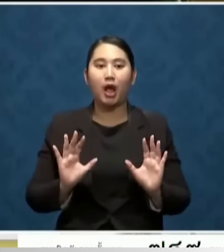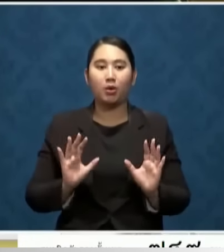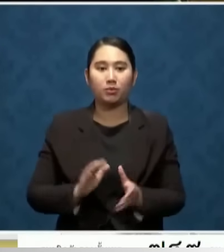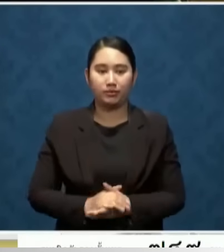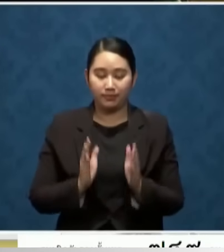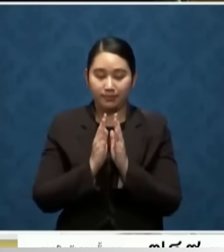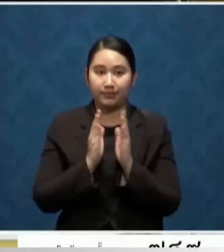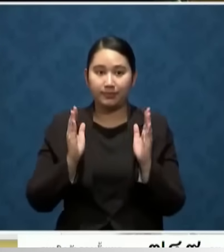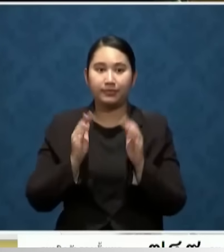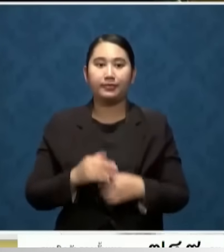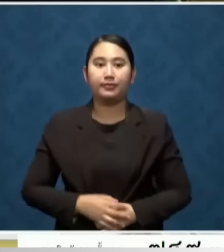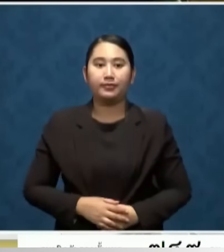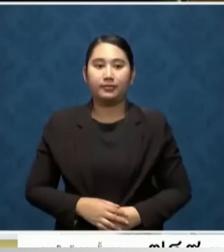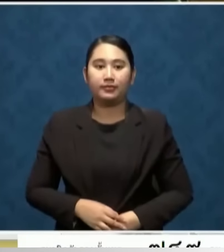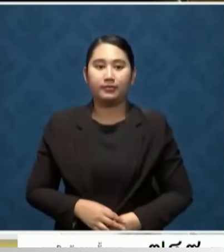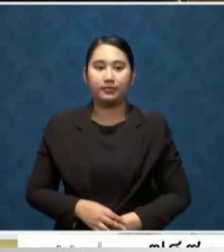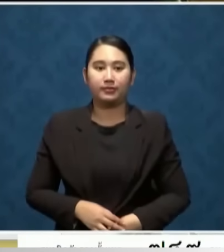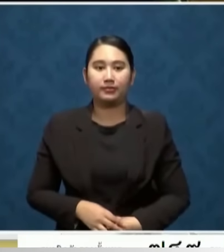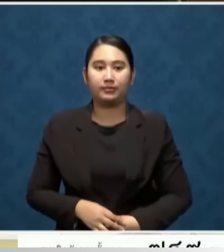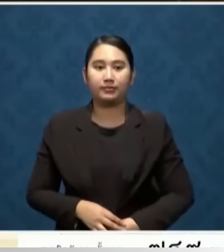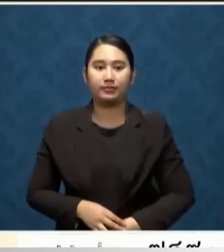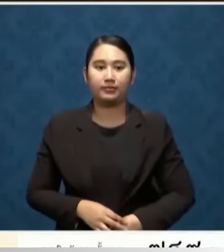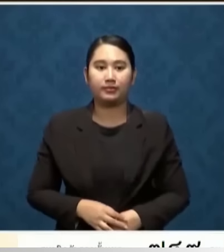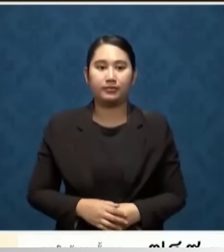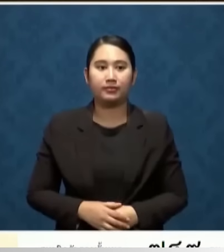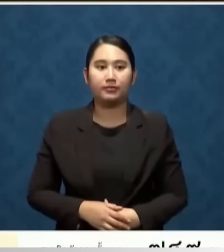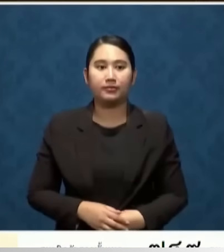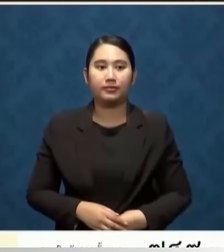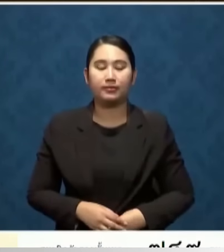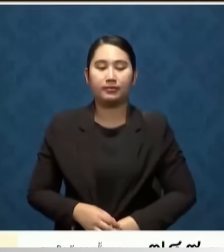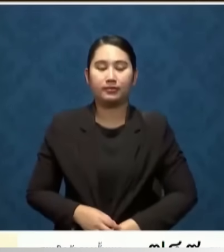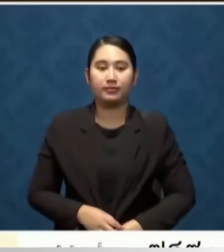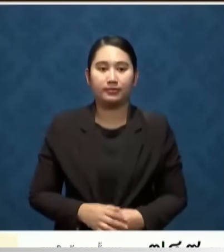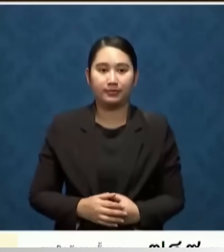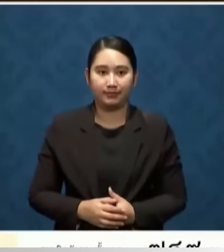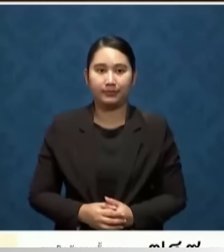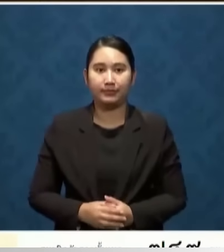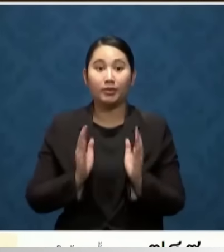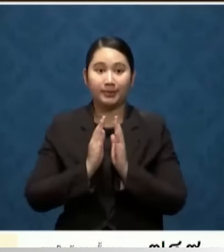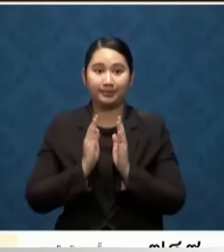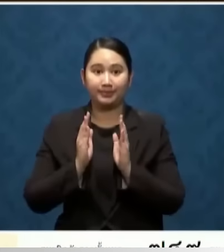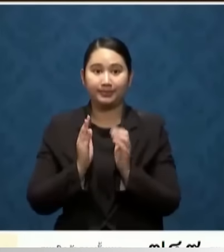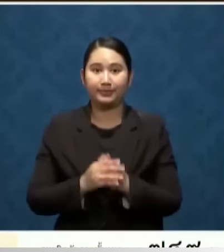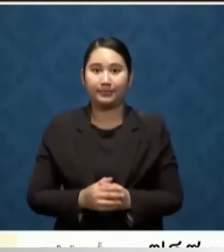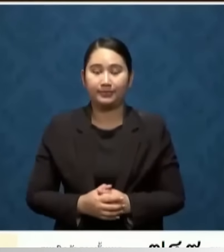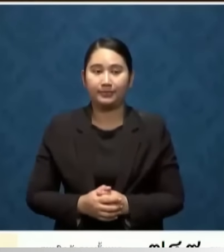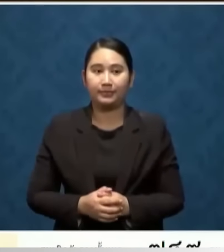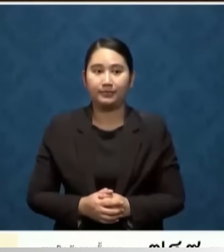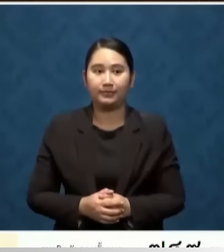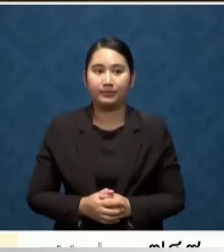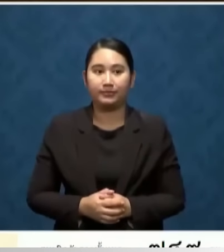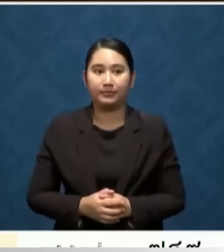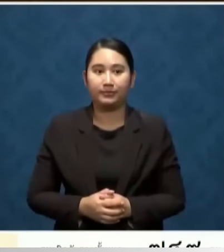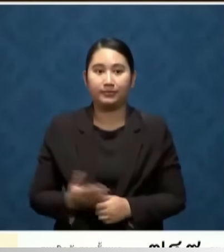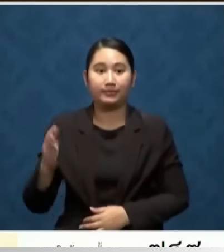ครับขอบคุณครับ ครับขอบคุณคุณประพันธ์คุณมีมากครับคุณพิช